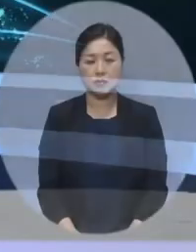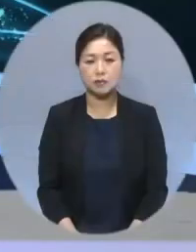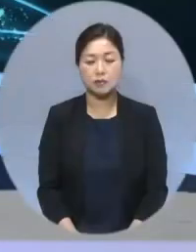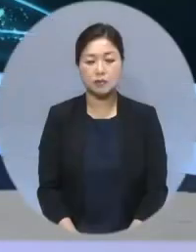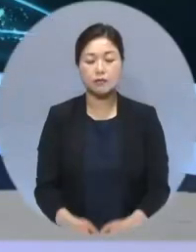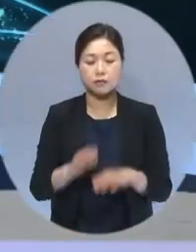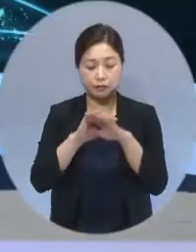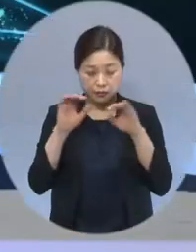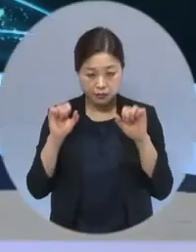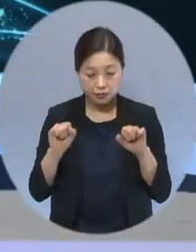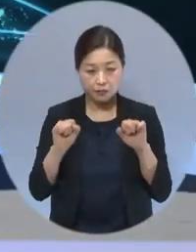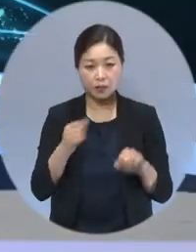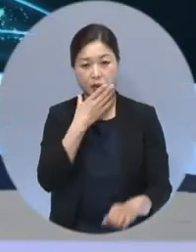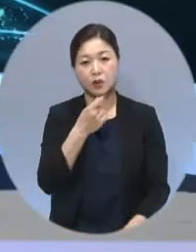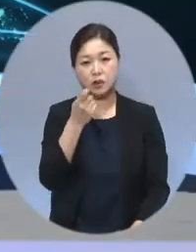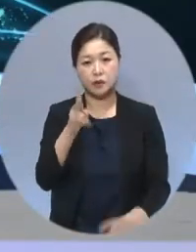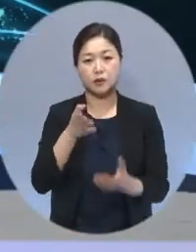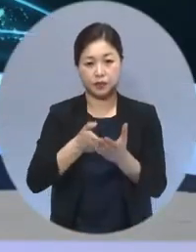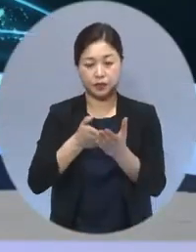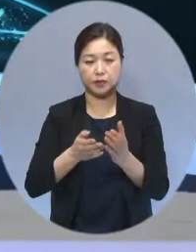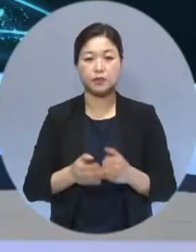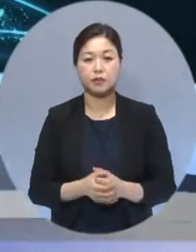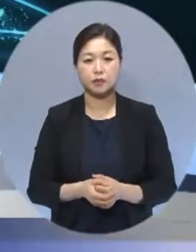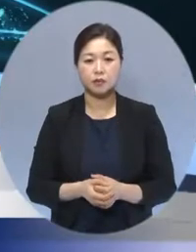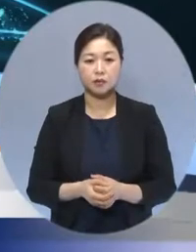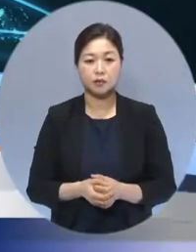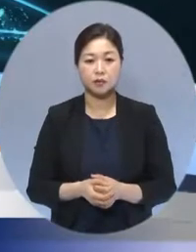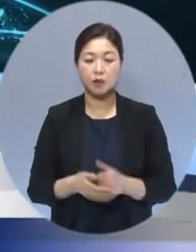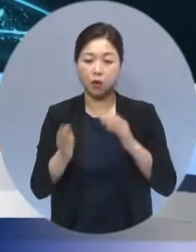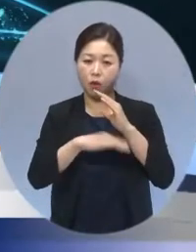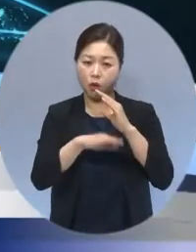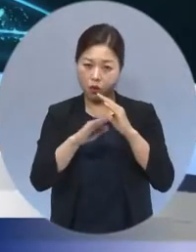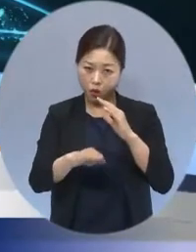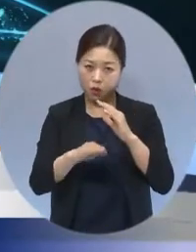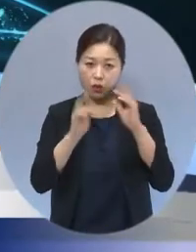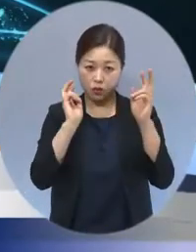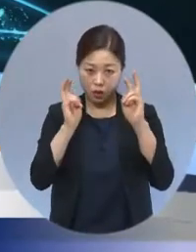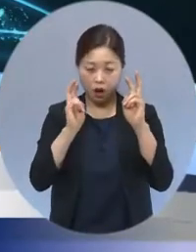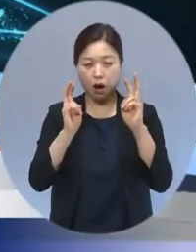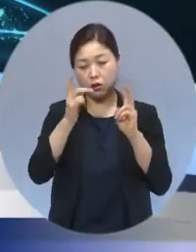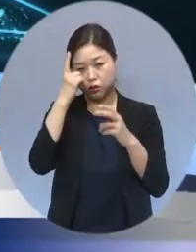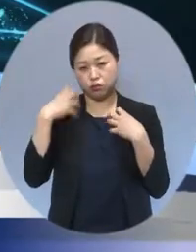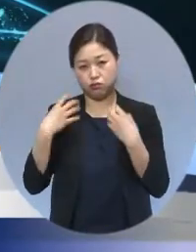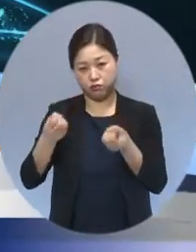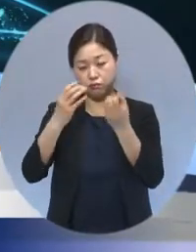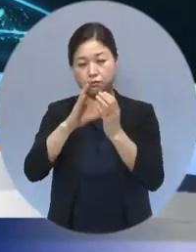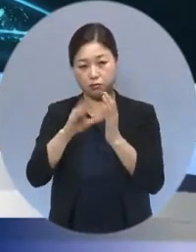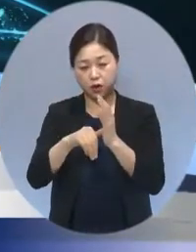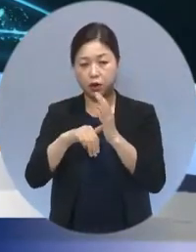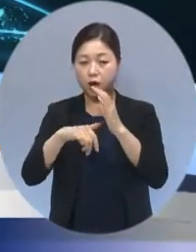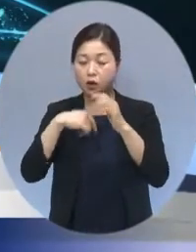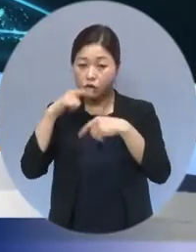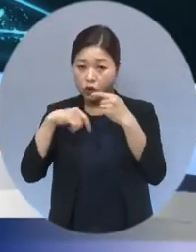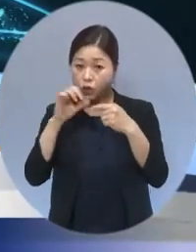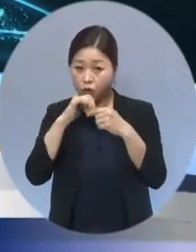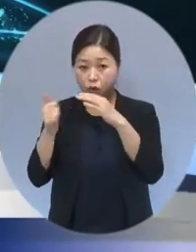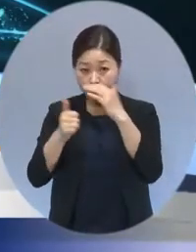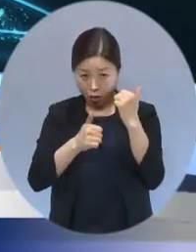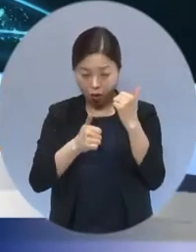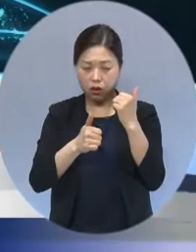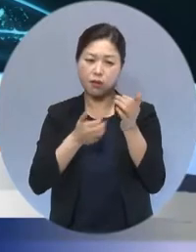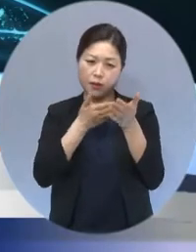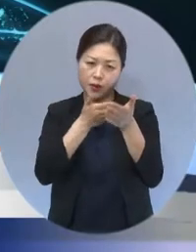시청자 여러분 안녕하십니까? 복지TV 뉴스입니다. 공공기관과 정부 행사 등에 수어 통역사를 배치해 달라는 요구가